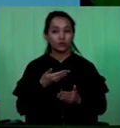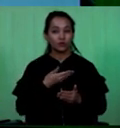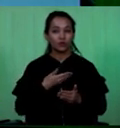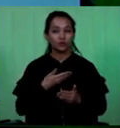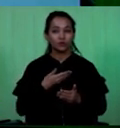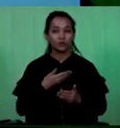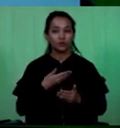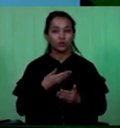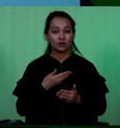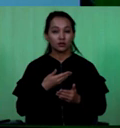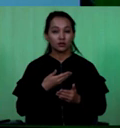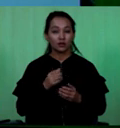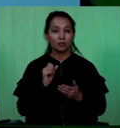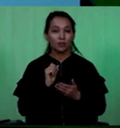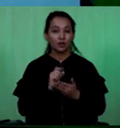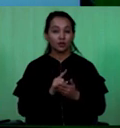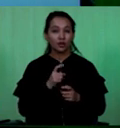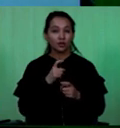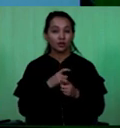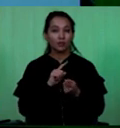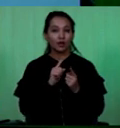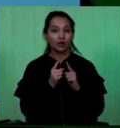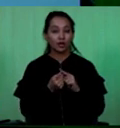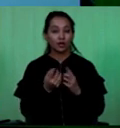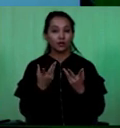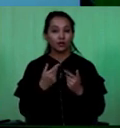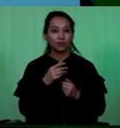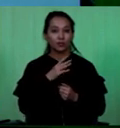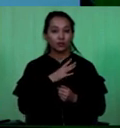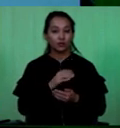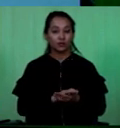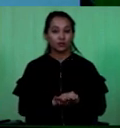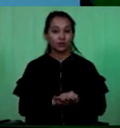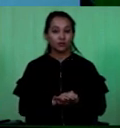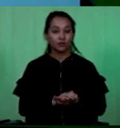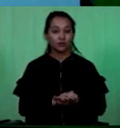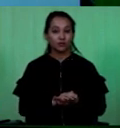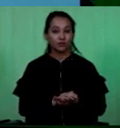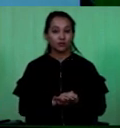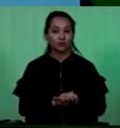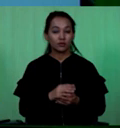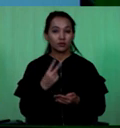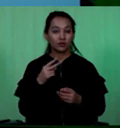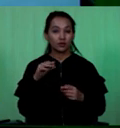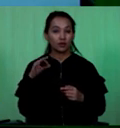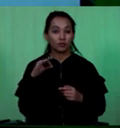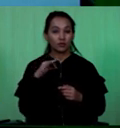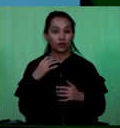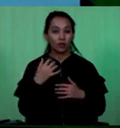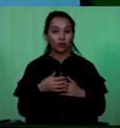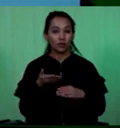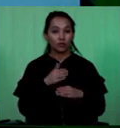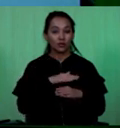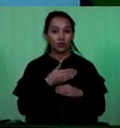qilib ushbu masalani tenglama usulida yechib oldik. Demak, ikki avtomobilning orasida